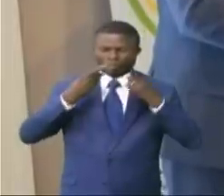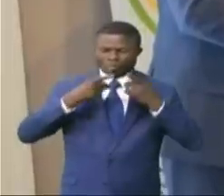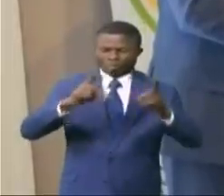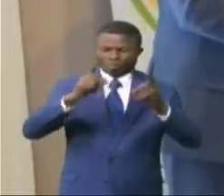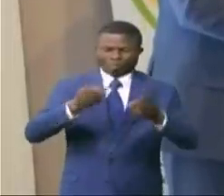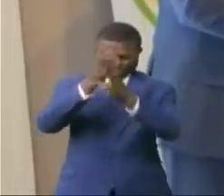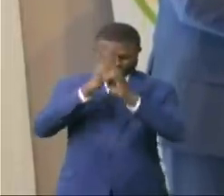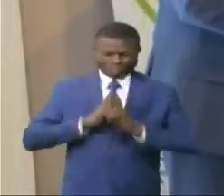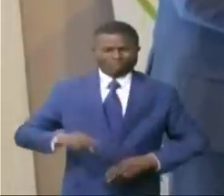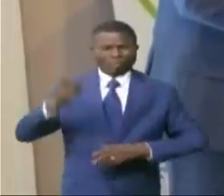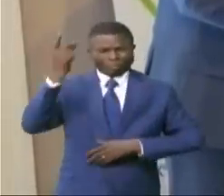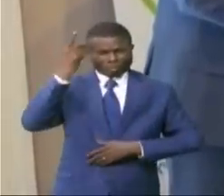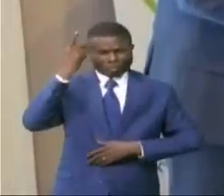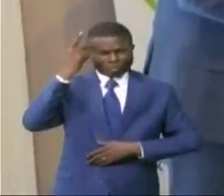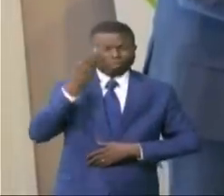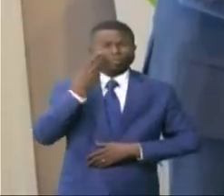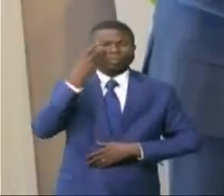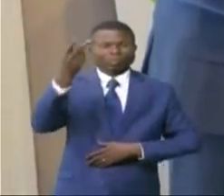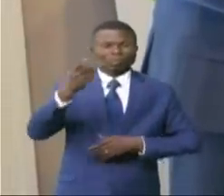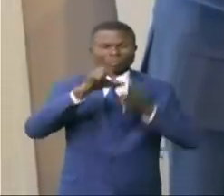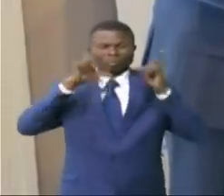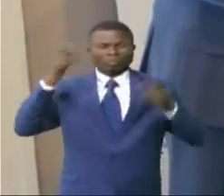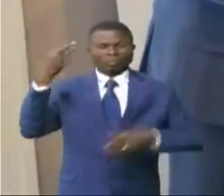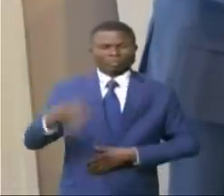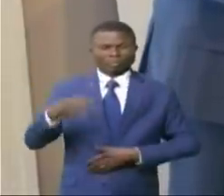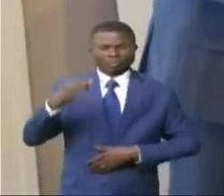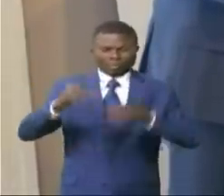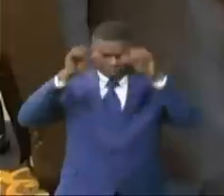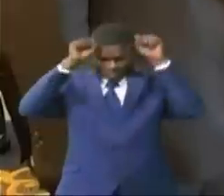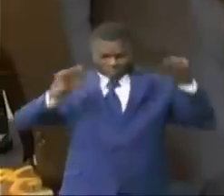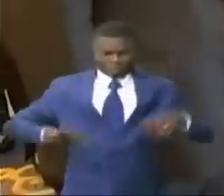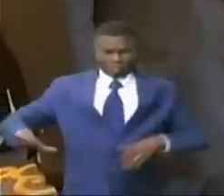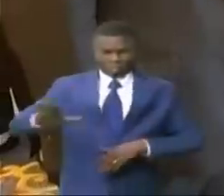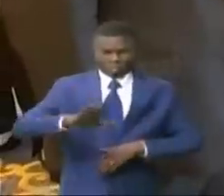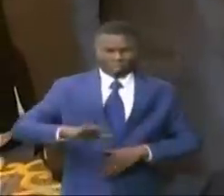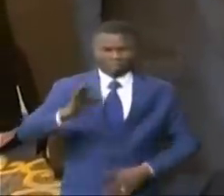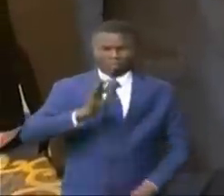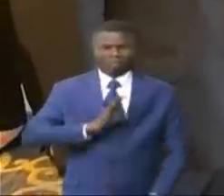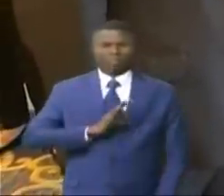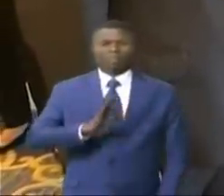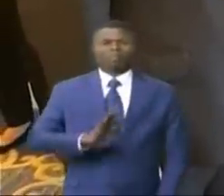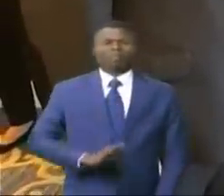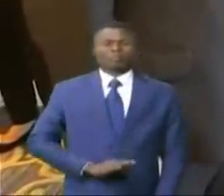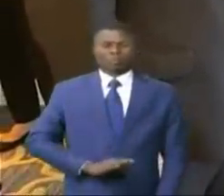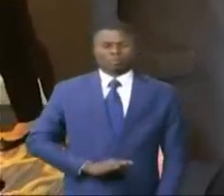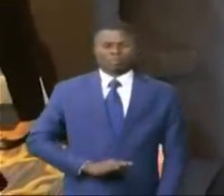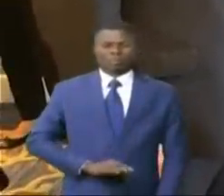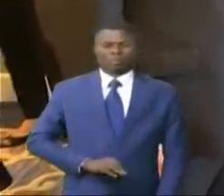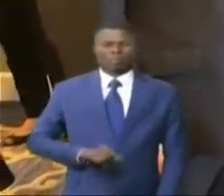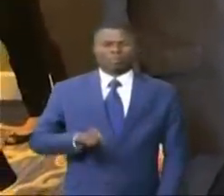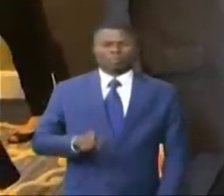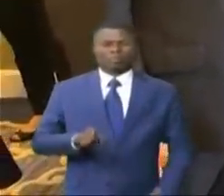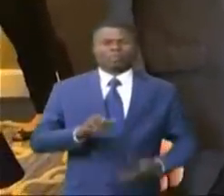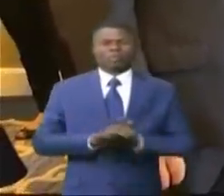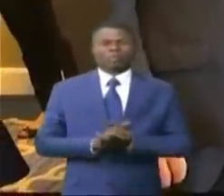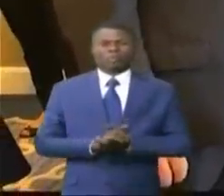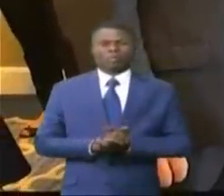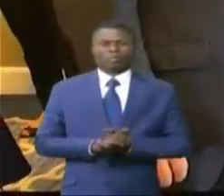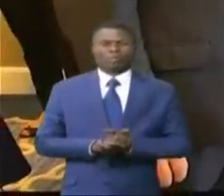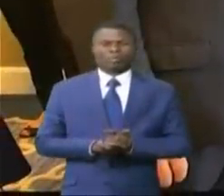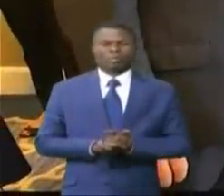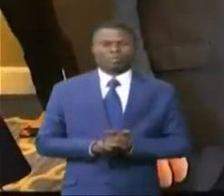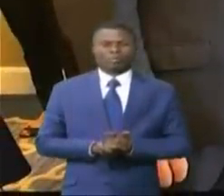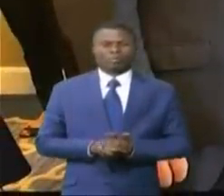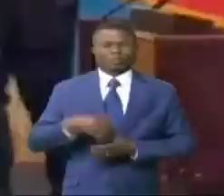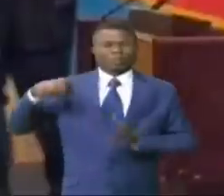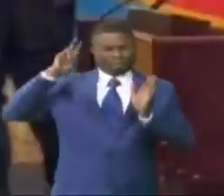de Kinshasa et la vision francophone du président de la République, Félix-Antoine Tshisekedi Tshilombo. Le